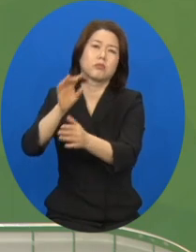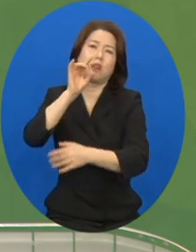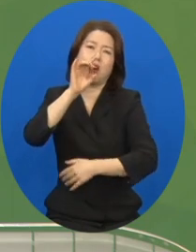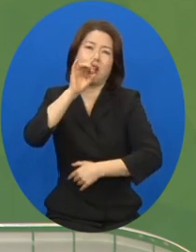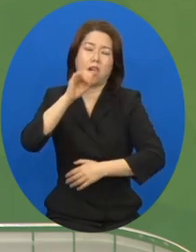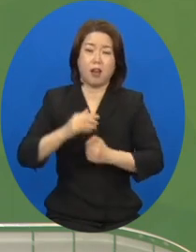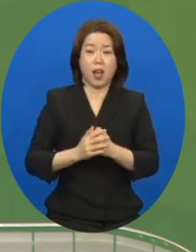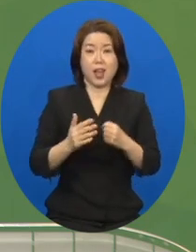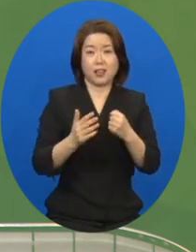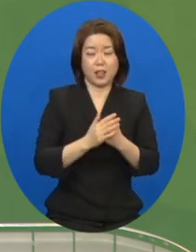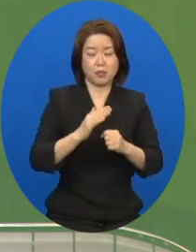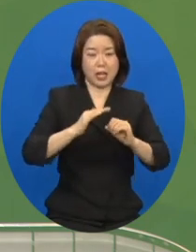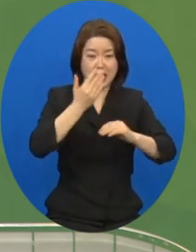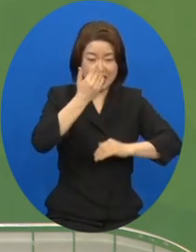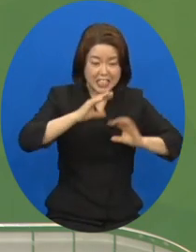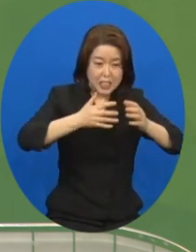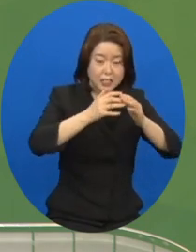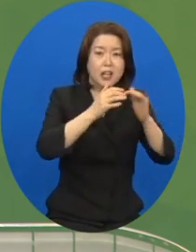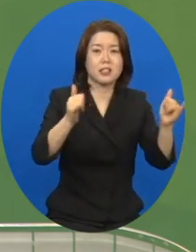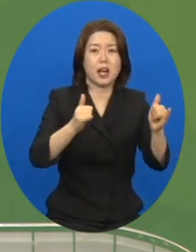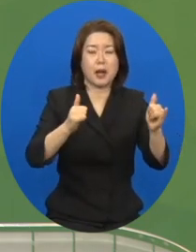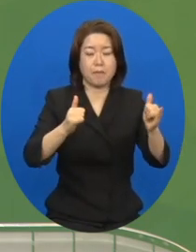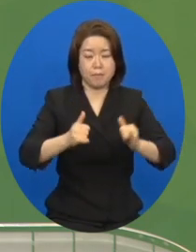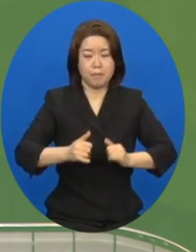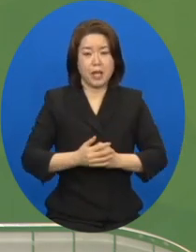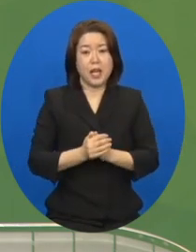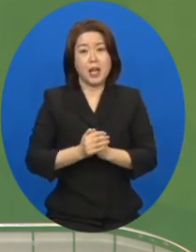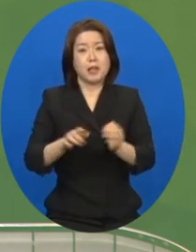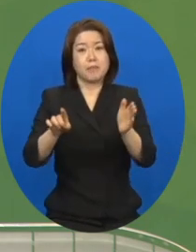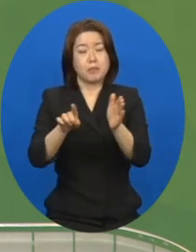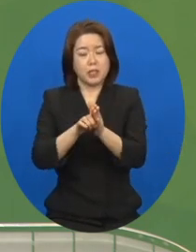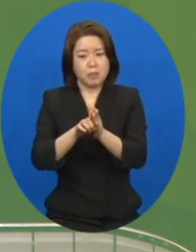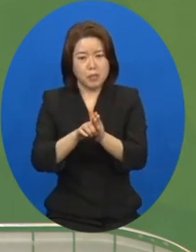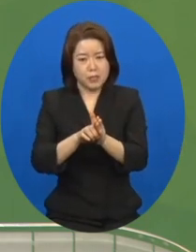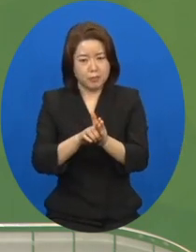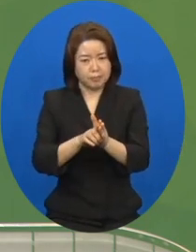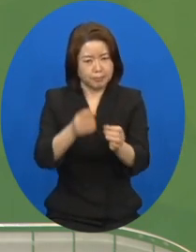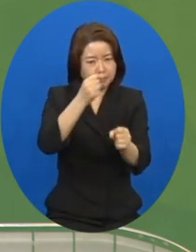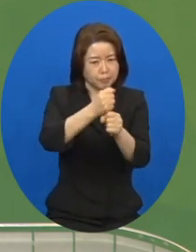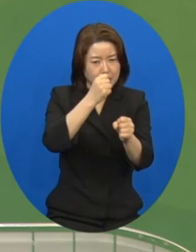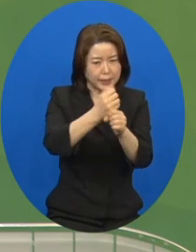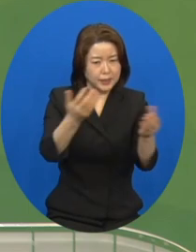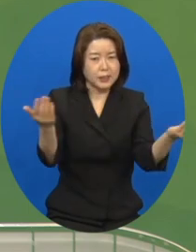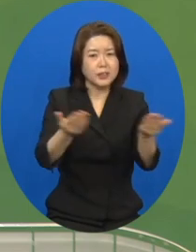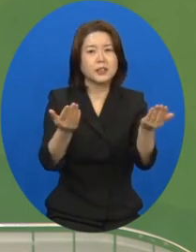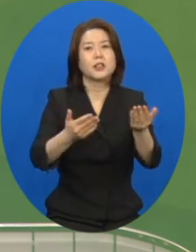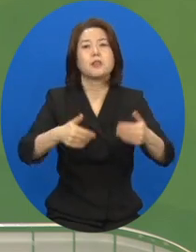그래서 하나님께서 이스라엘 백성들의 믿음을 일으키는 일을 하셔야 했습니다.